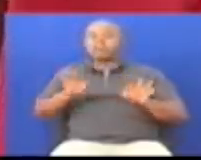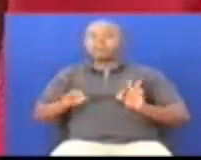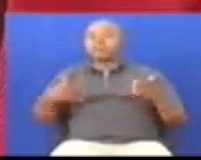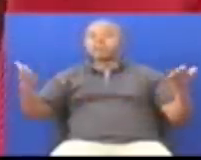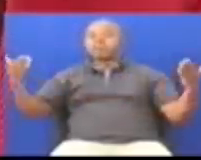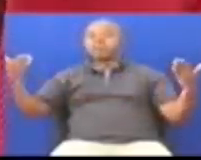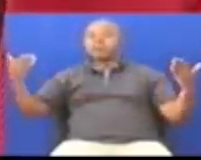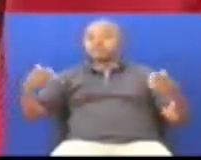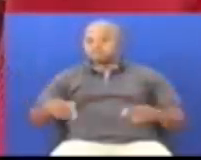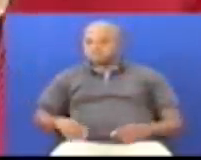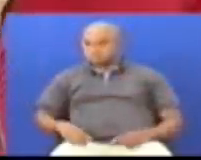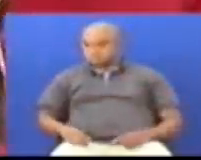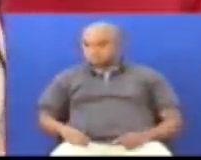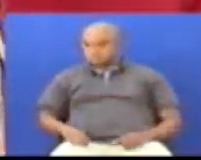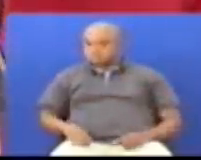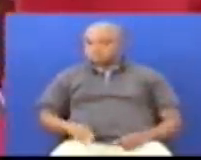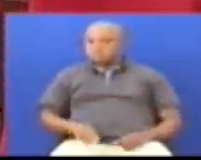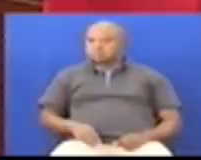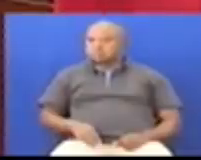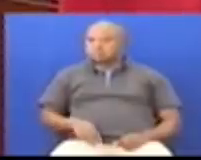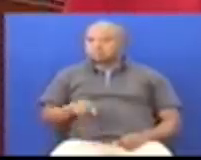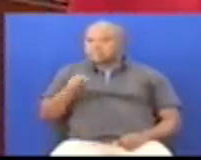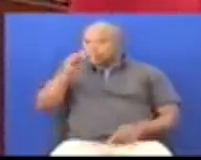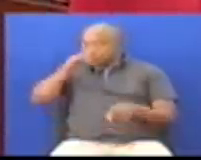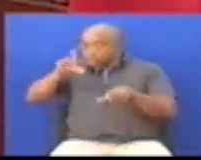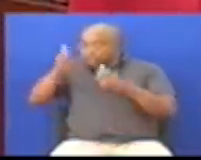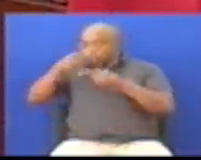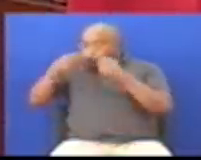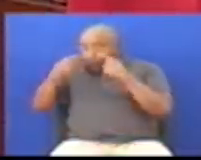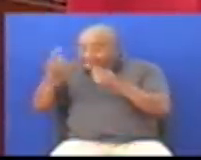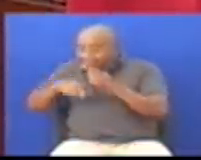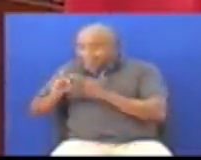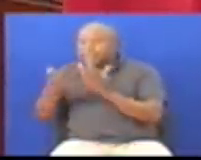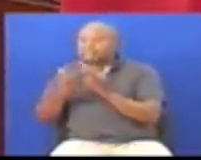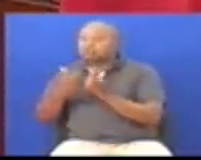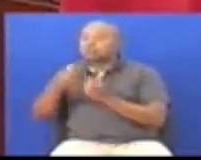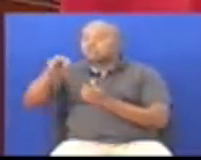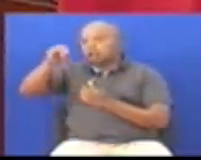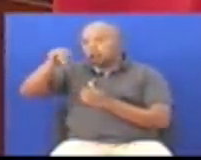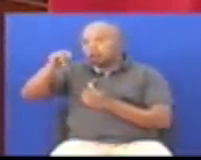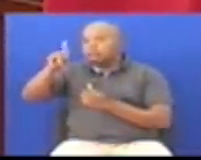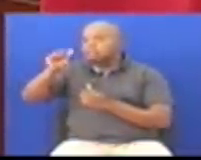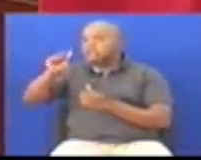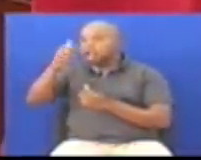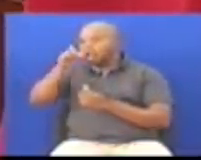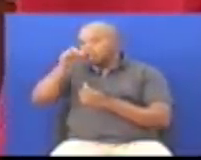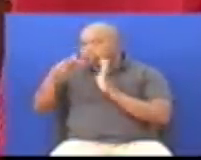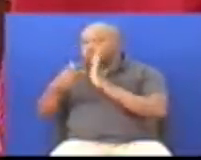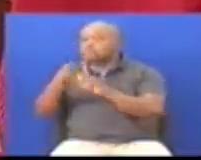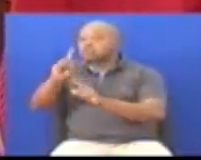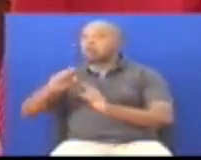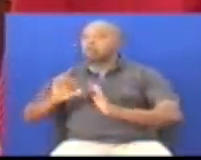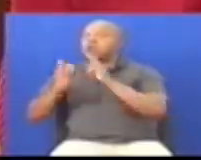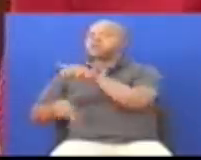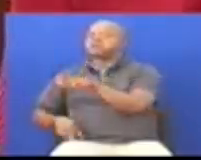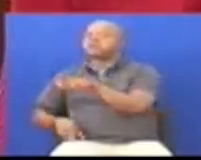lakini wanatambuliwa na NIDA bado wanaishi. Kwa hivyo kadi ile inaweza ikatumika